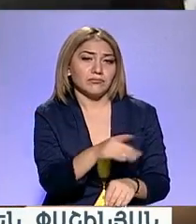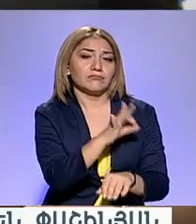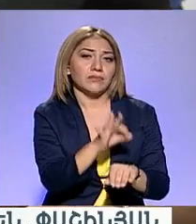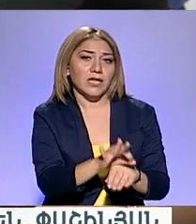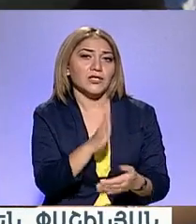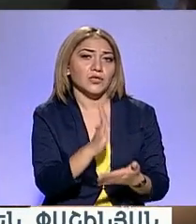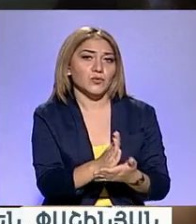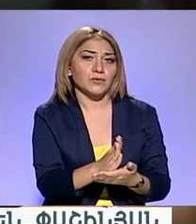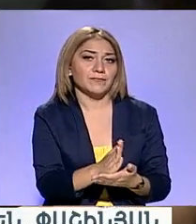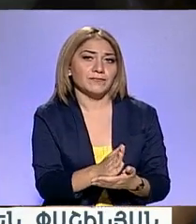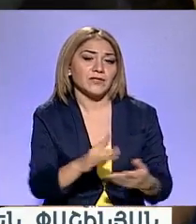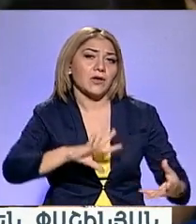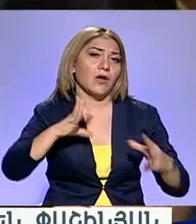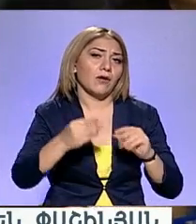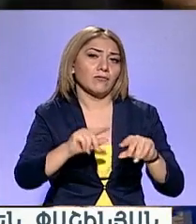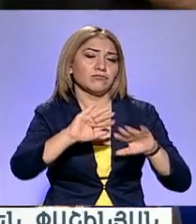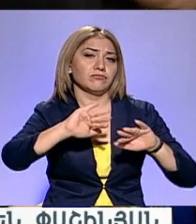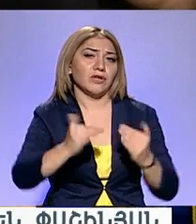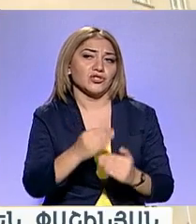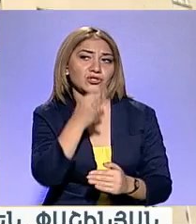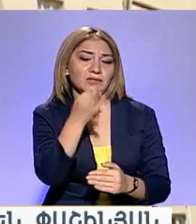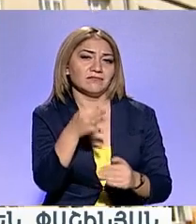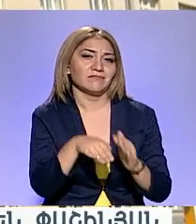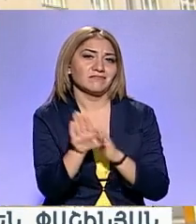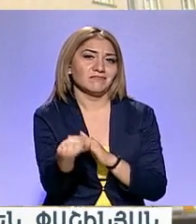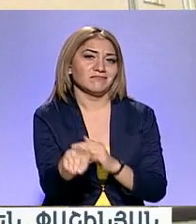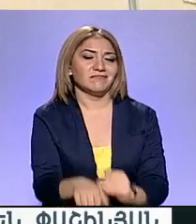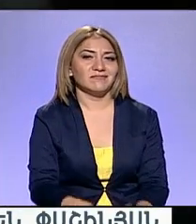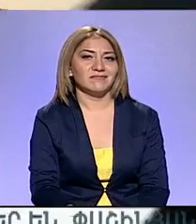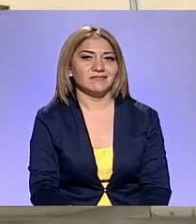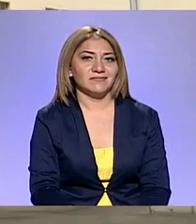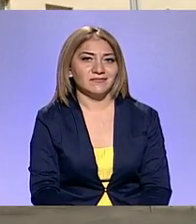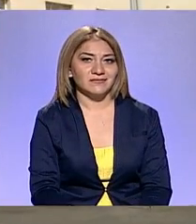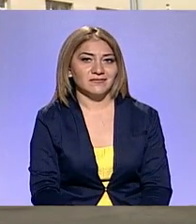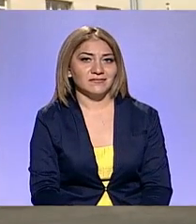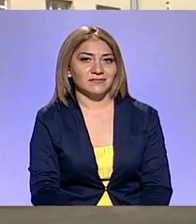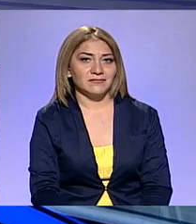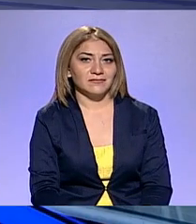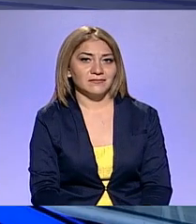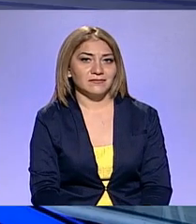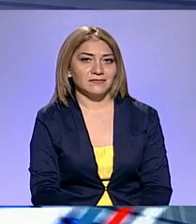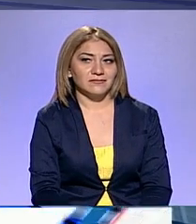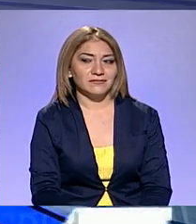պարտավորություններից եւ սրանով ամեն ինչ ասած գնաց։ Հերիմնե Բադասարյան, Հովանես Քյոսեյան, լուրեր։